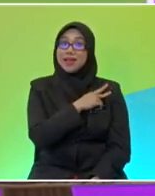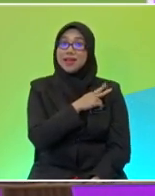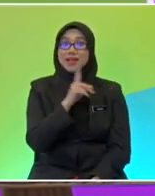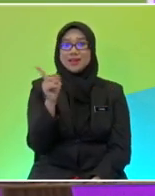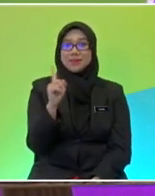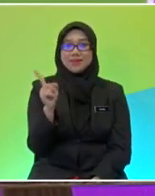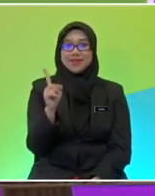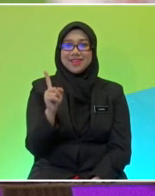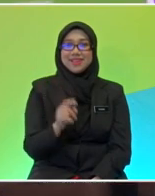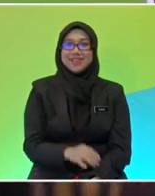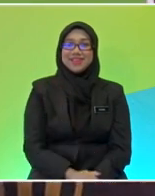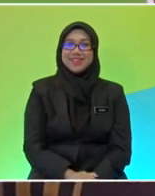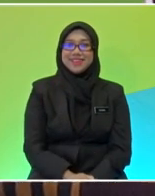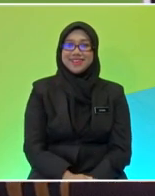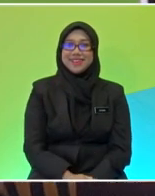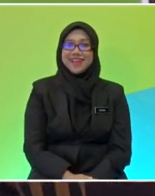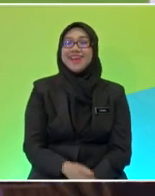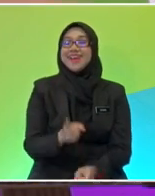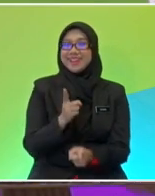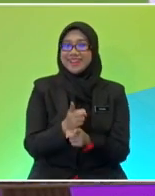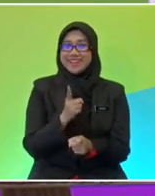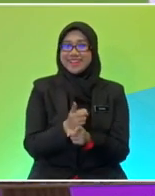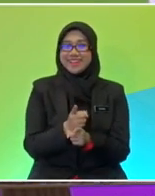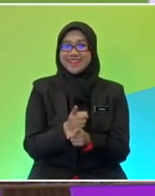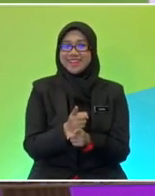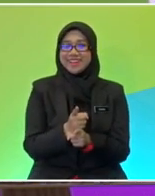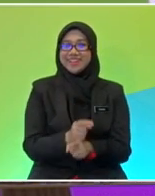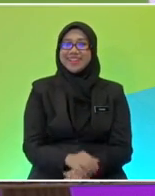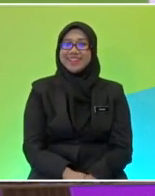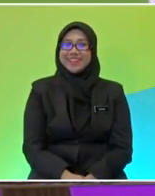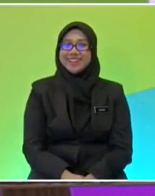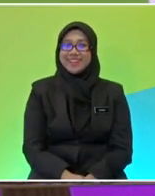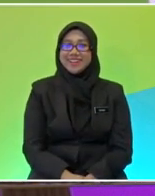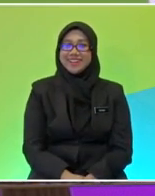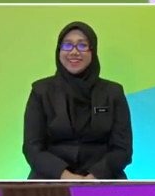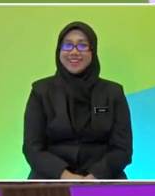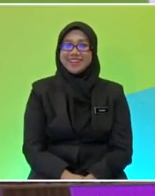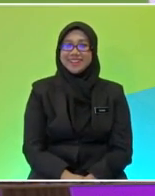kaki pasti di sini ada dua lagi bahagianya yaitu Eko